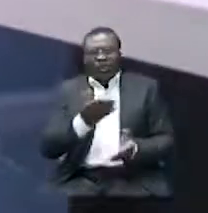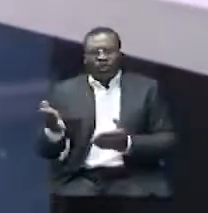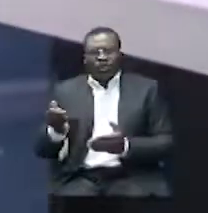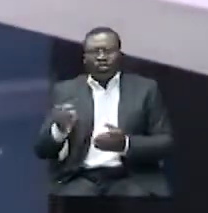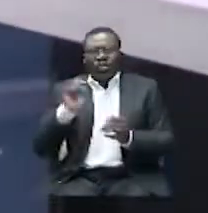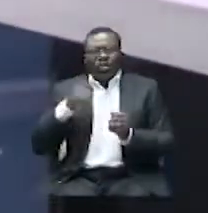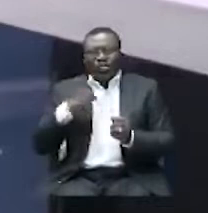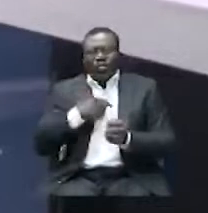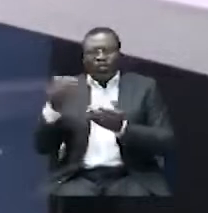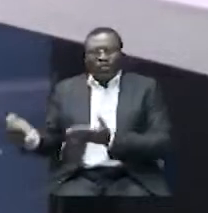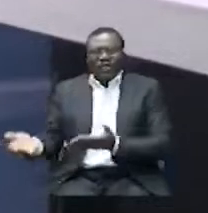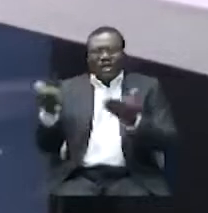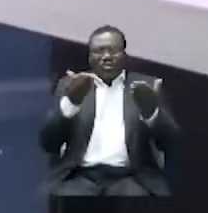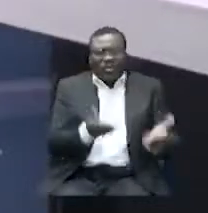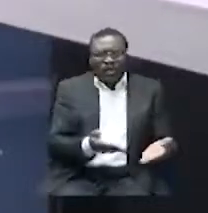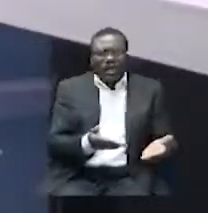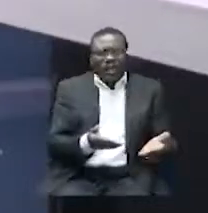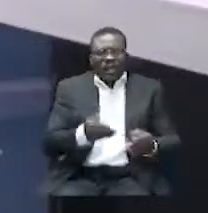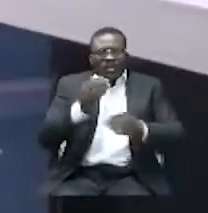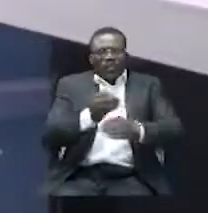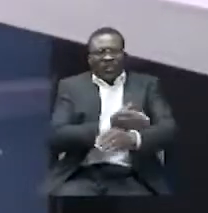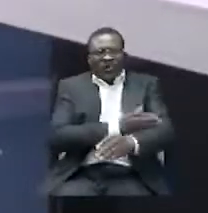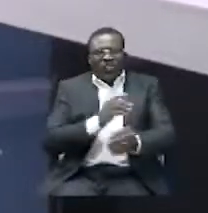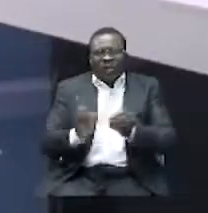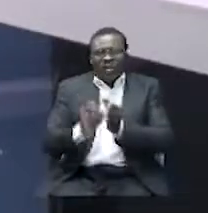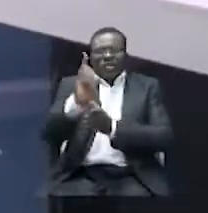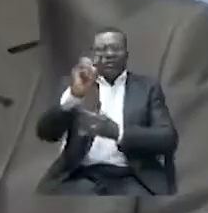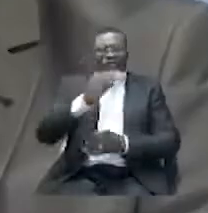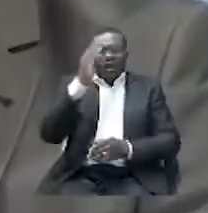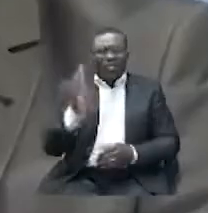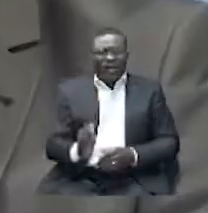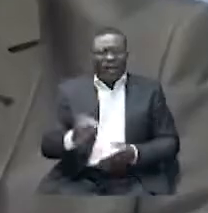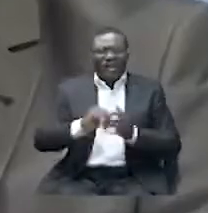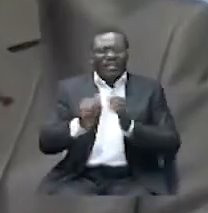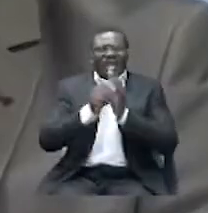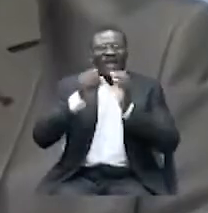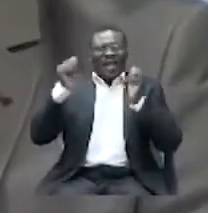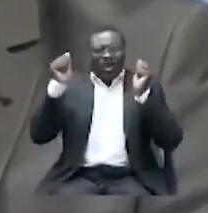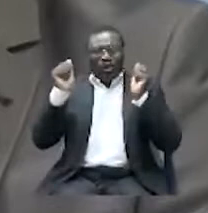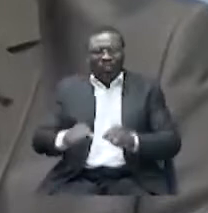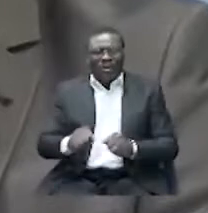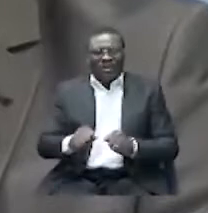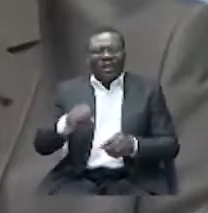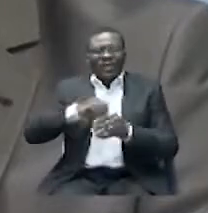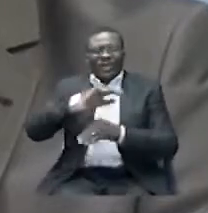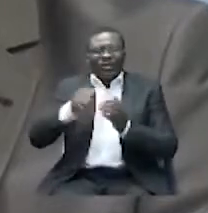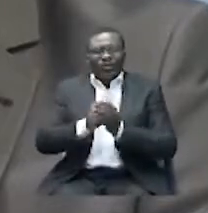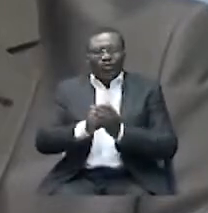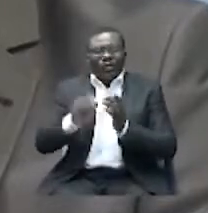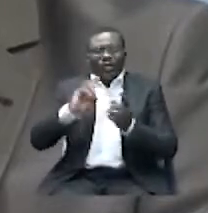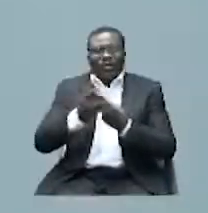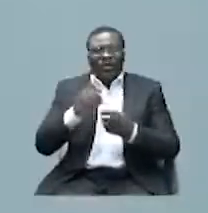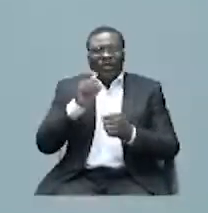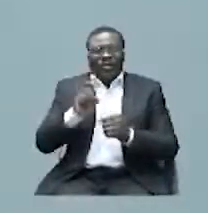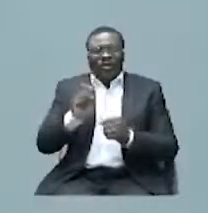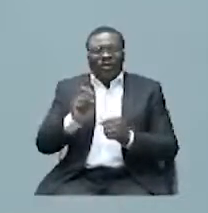susceptible de nous apporter de l'évolution, du développement au Bénin, c'est la compétence. Dans tous les domaines, il faut de la compétence.